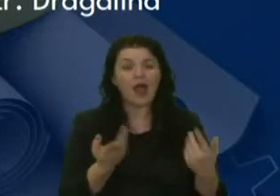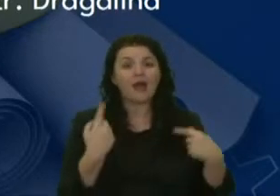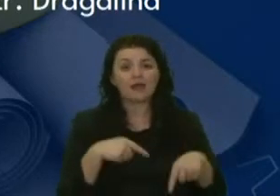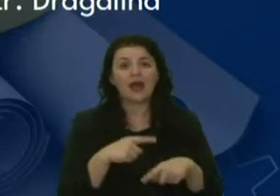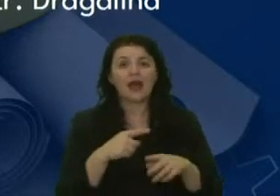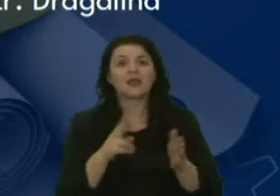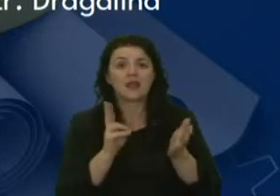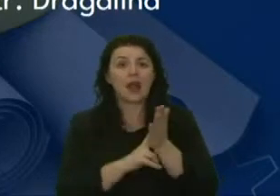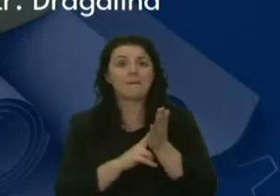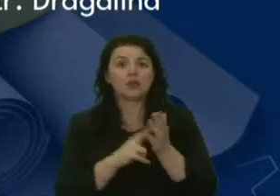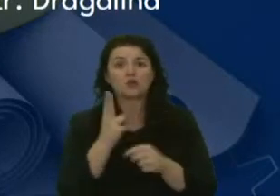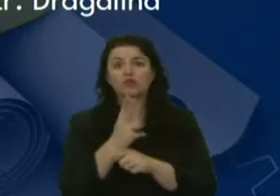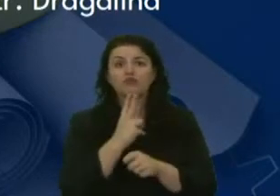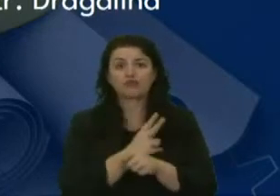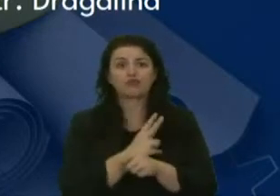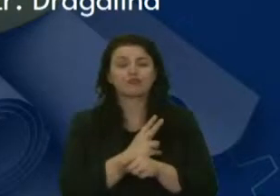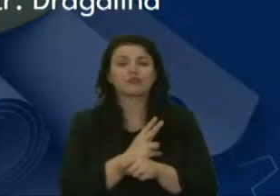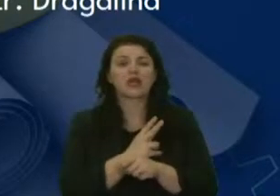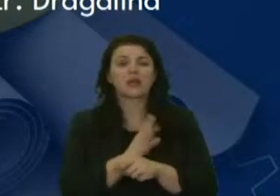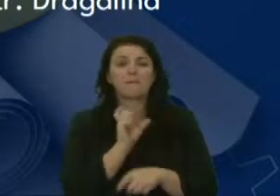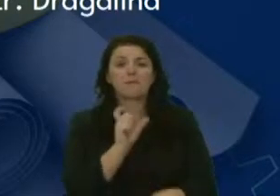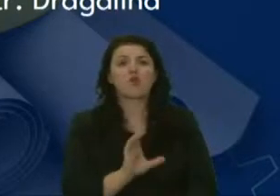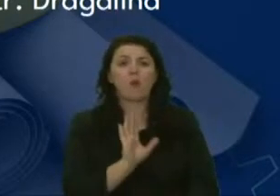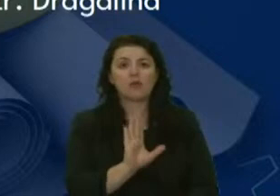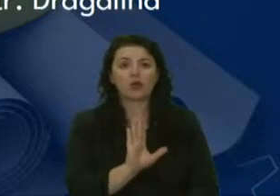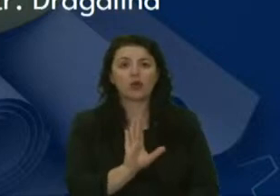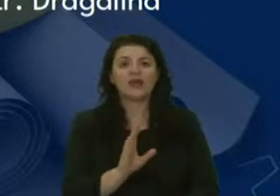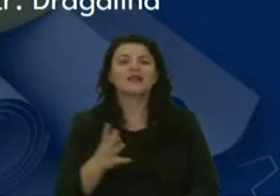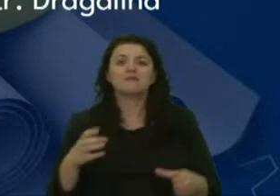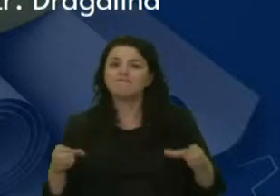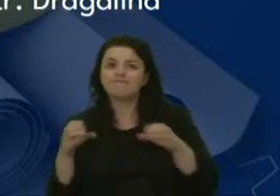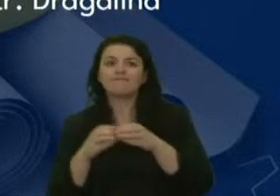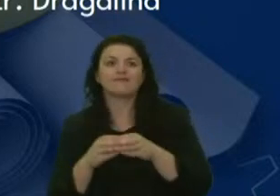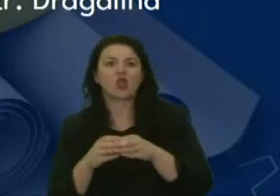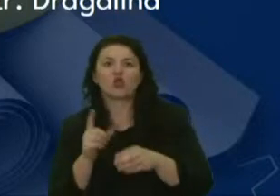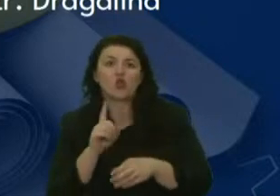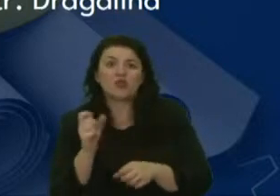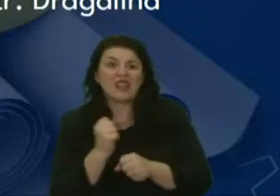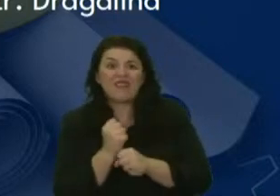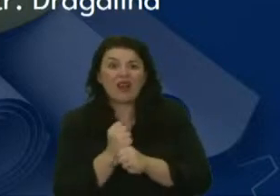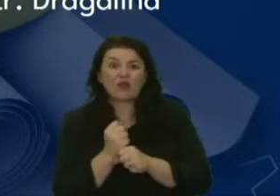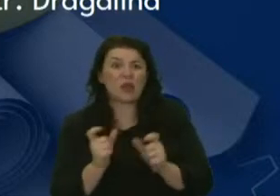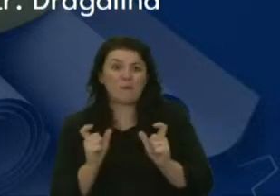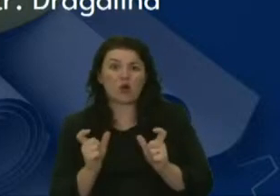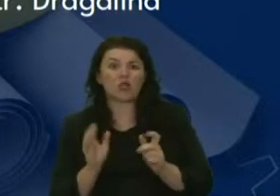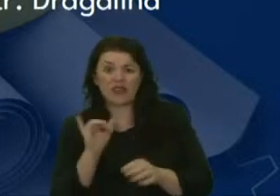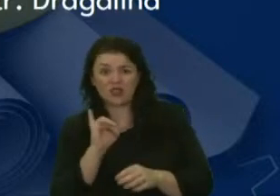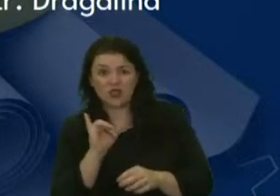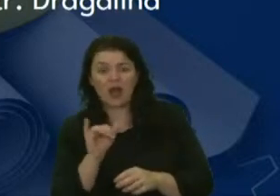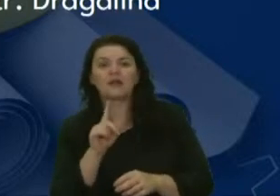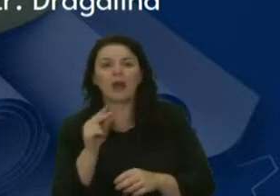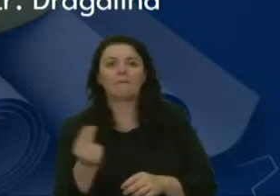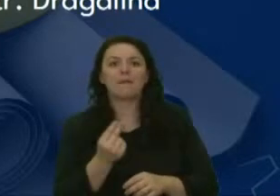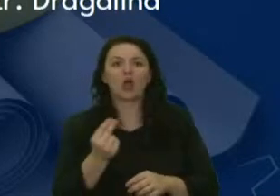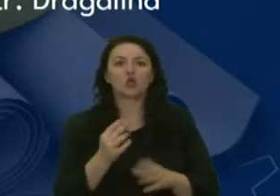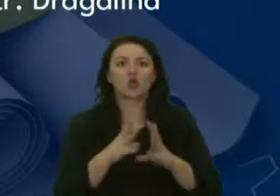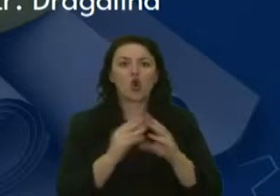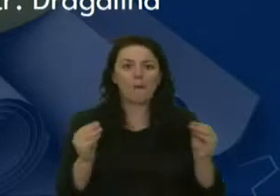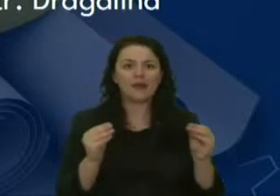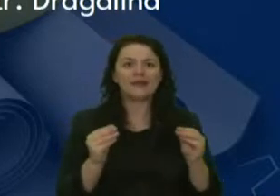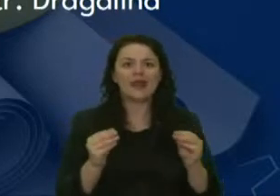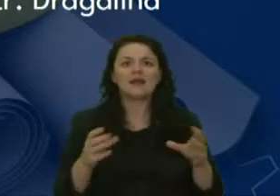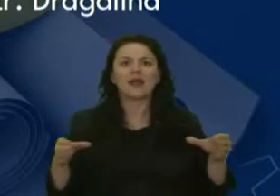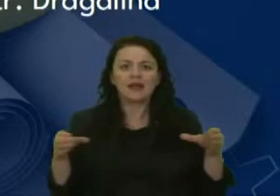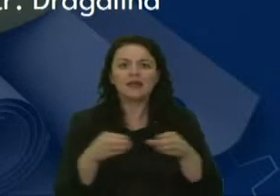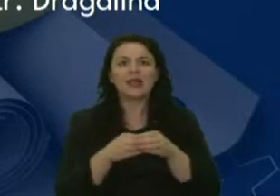de a și construi un stat propriu că construirea statului Național unitar român nu s a făcut niciodată împotriva cuiva s a făcut pentru români de către români